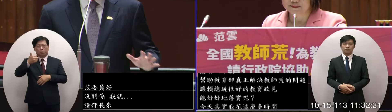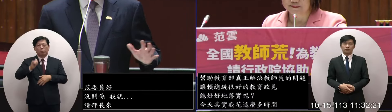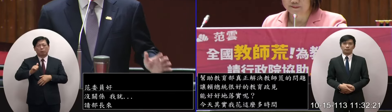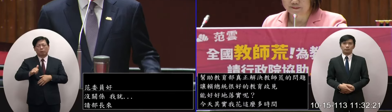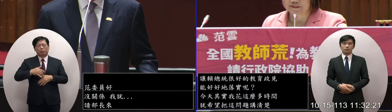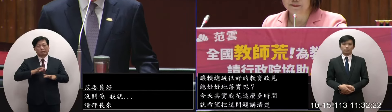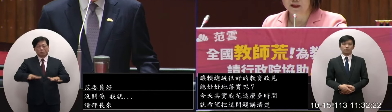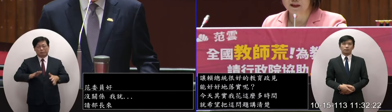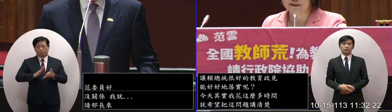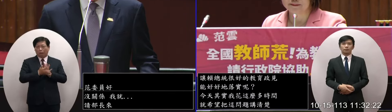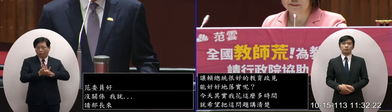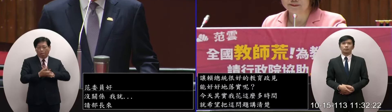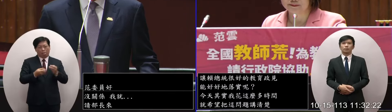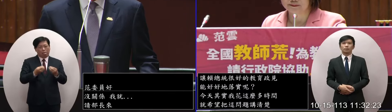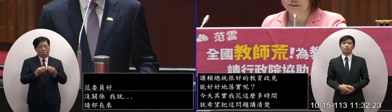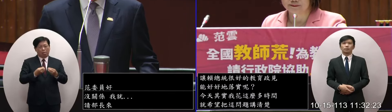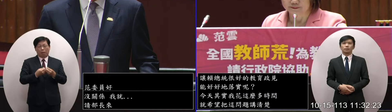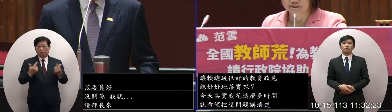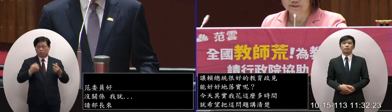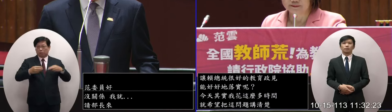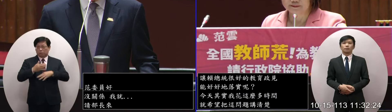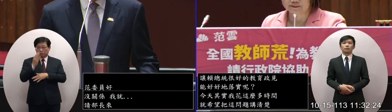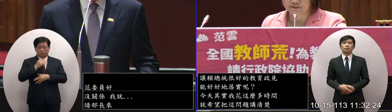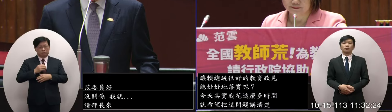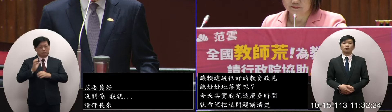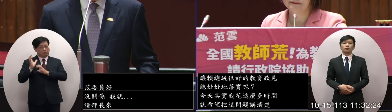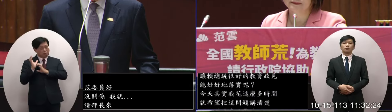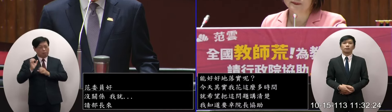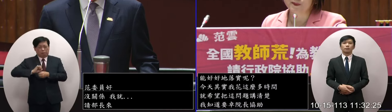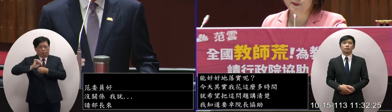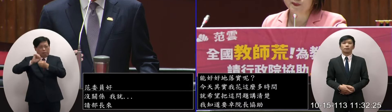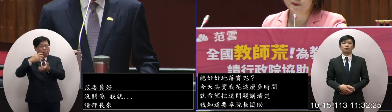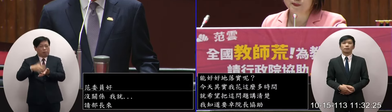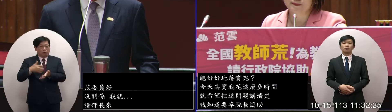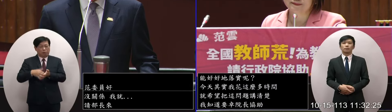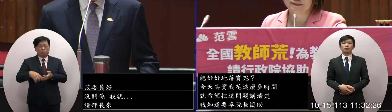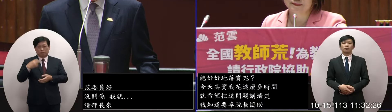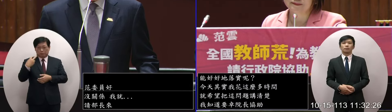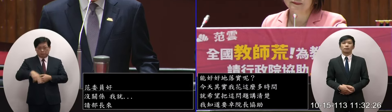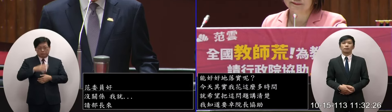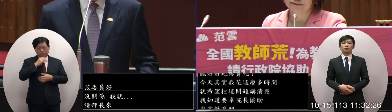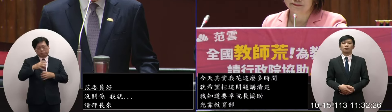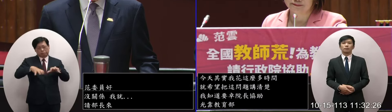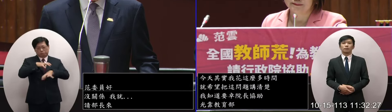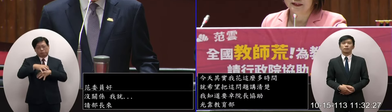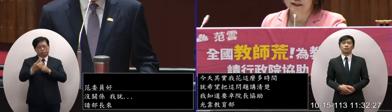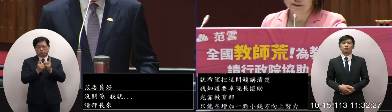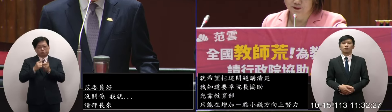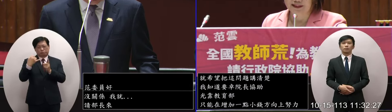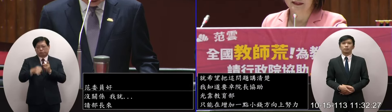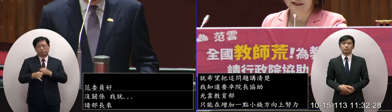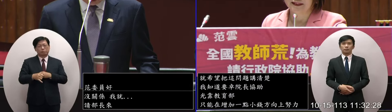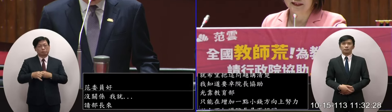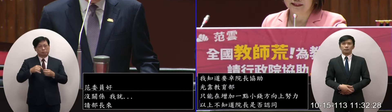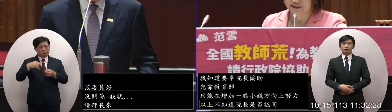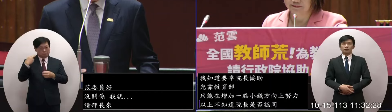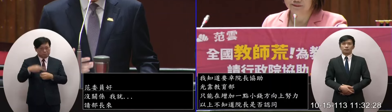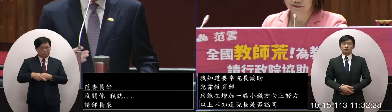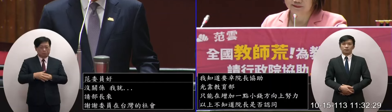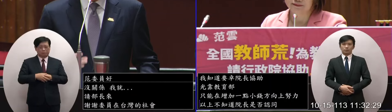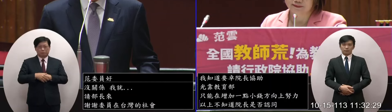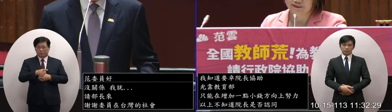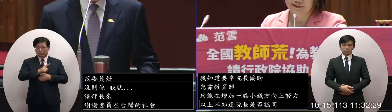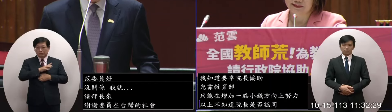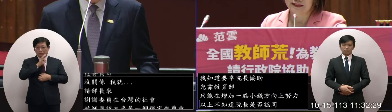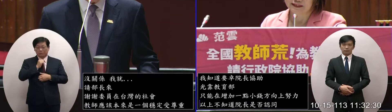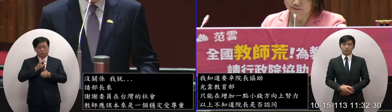样的变化之后，它变成一个行政外务压力大而且不友善的职场环境，甚至于呢，它